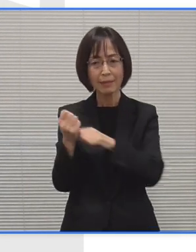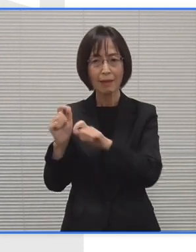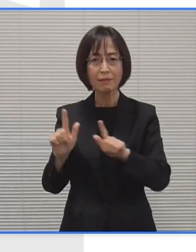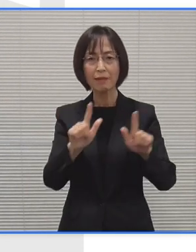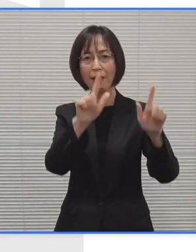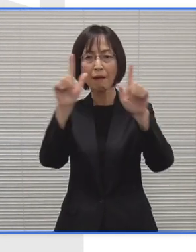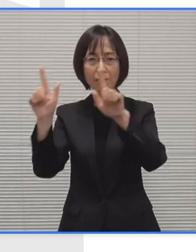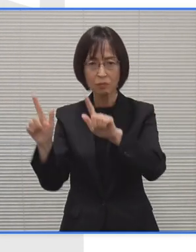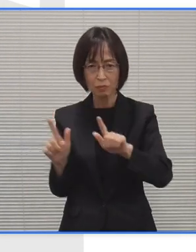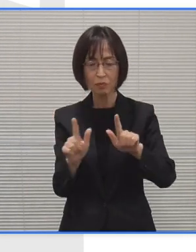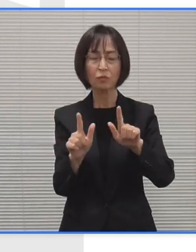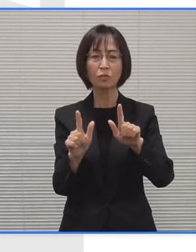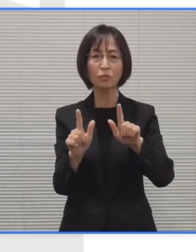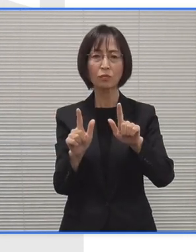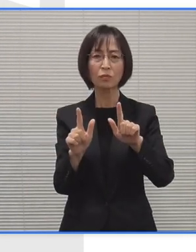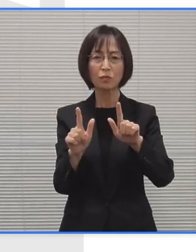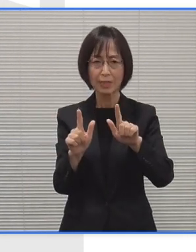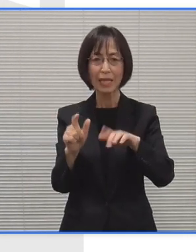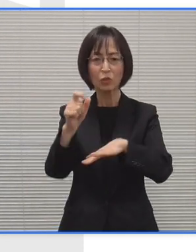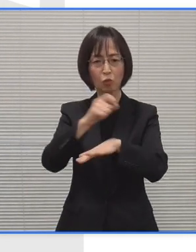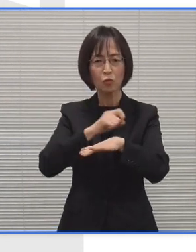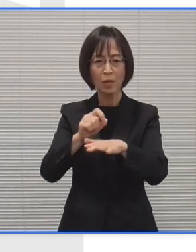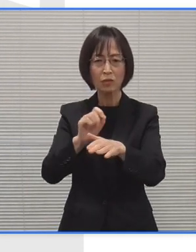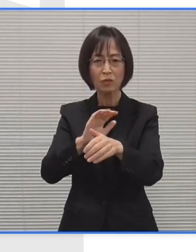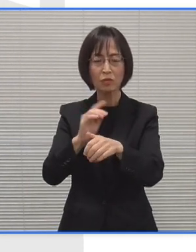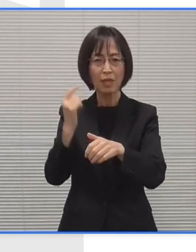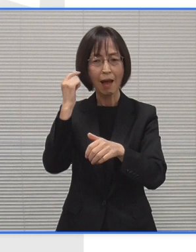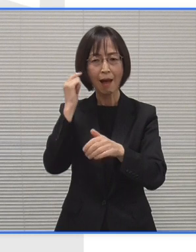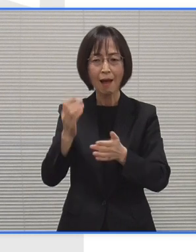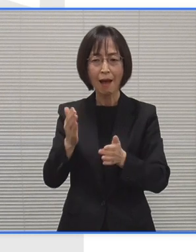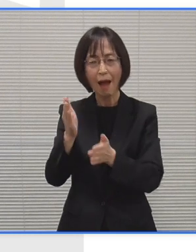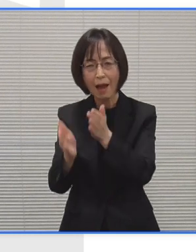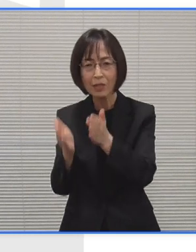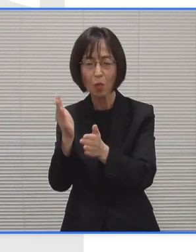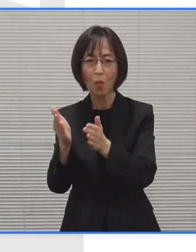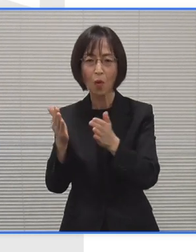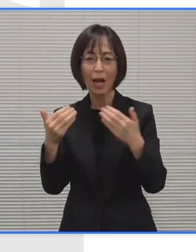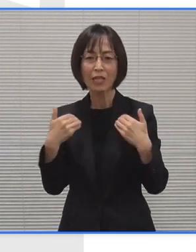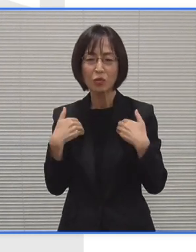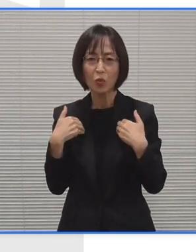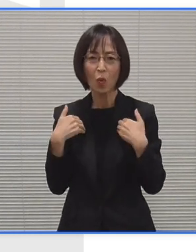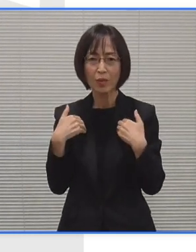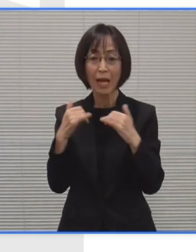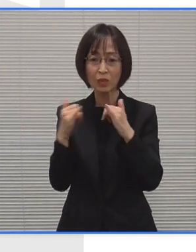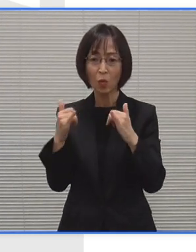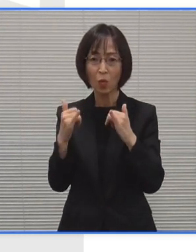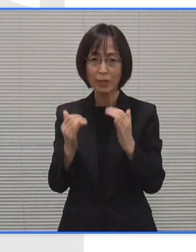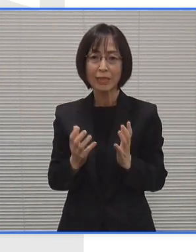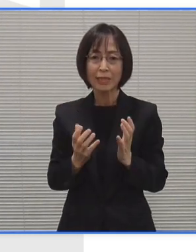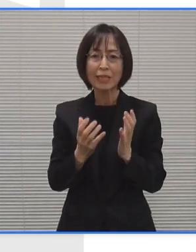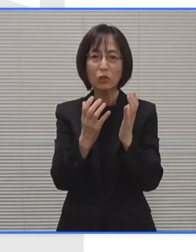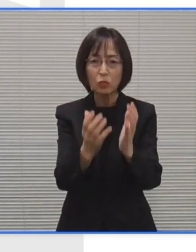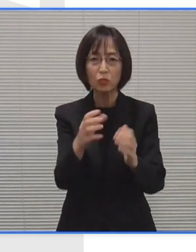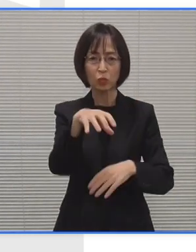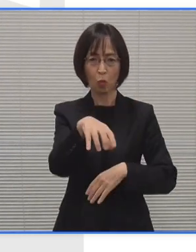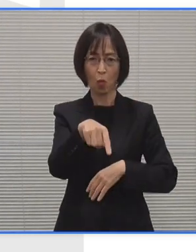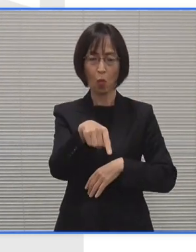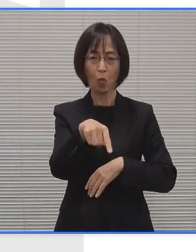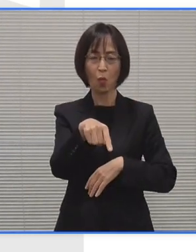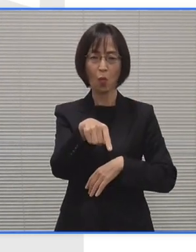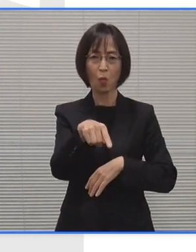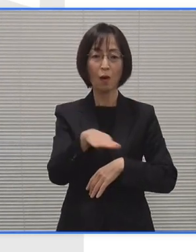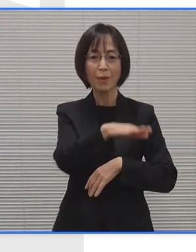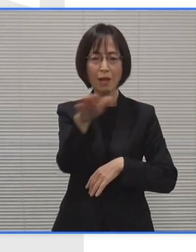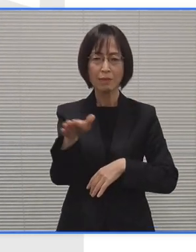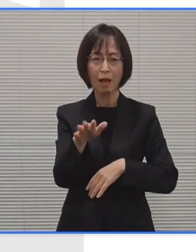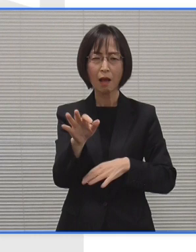をに特別な配慮をされる方に行っていただくところです。皆さん